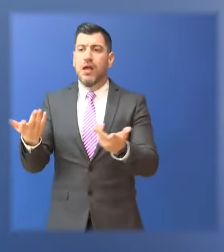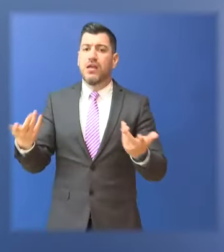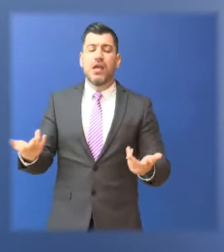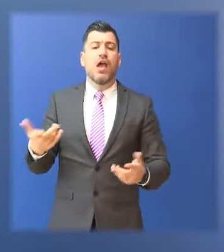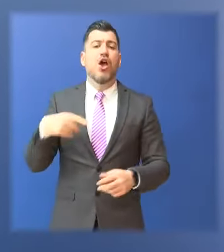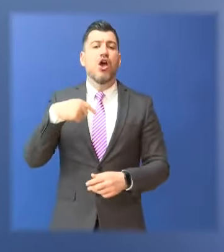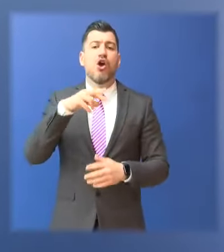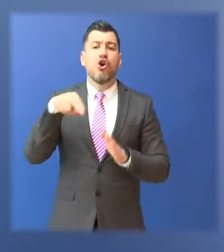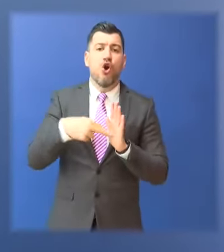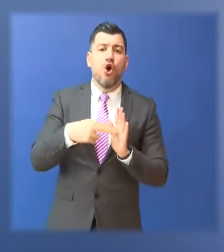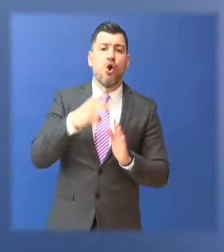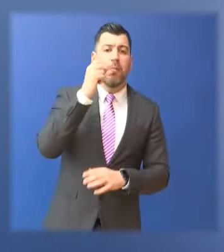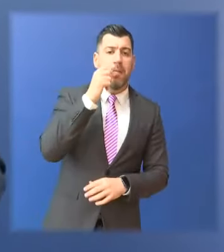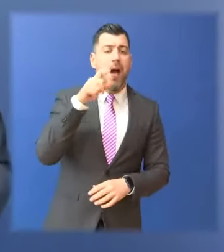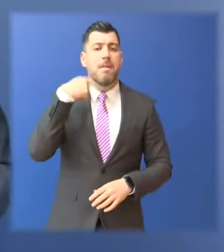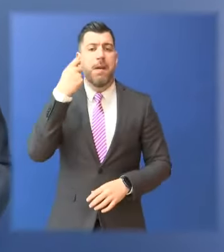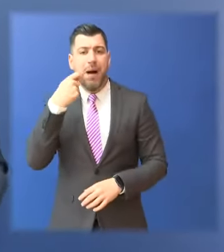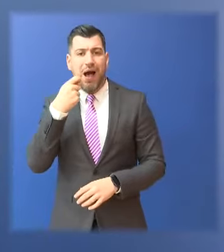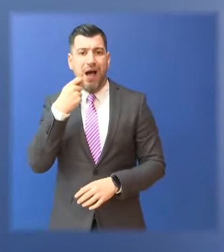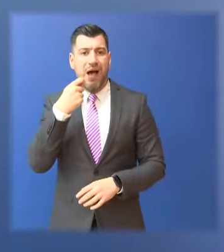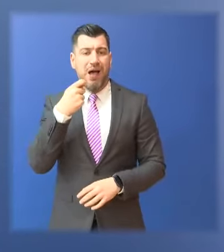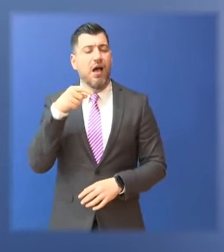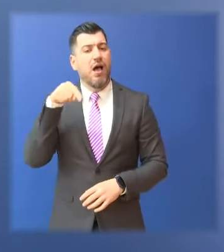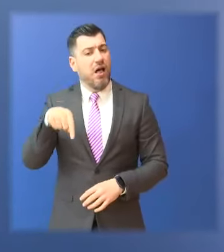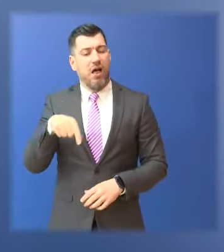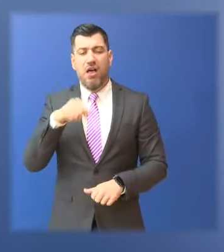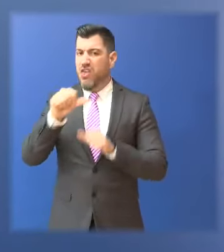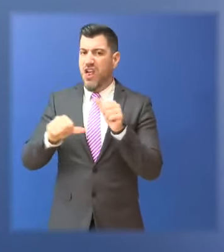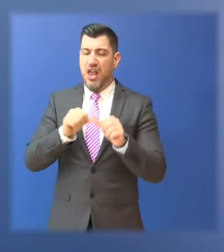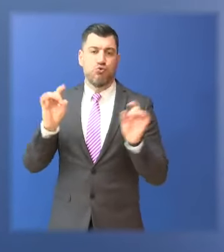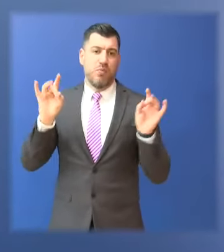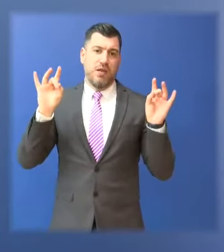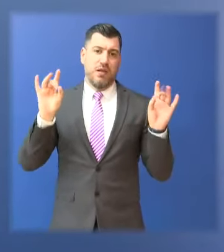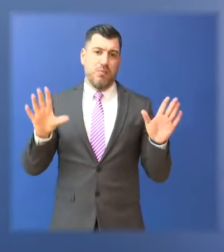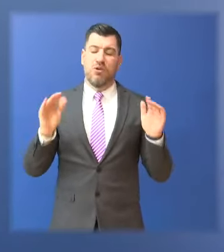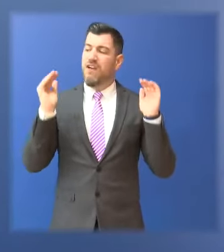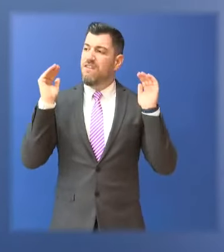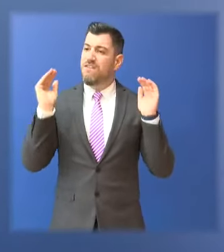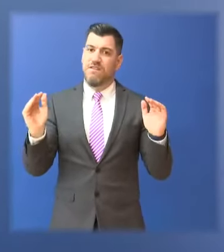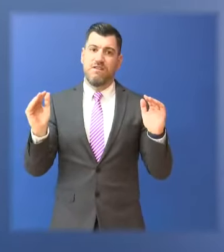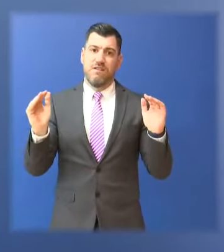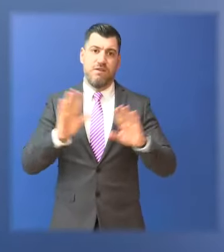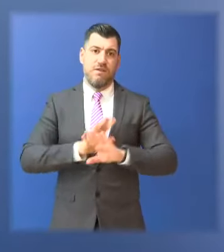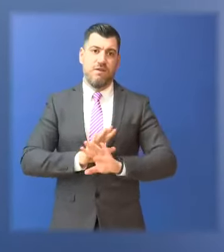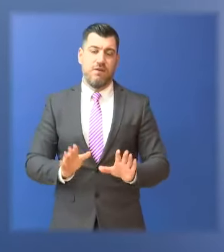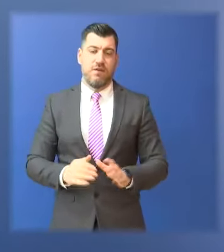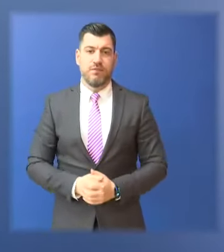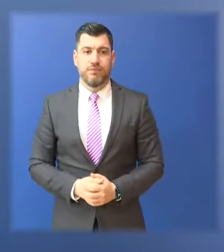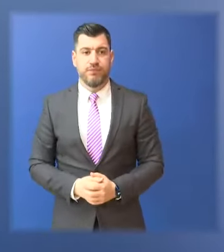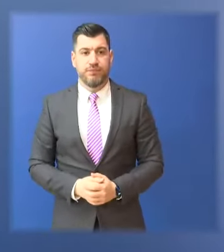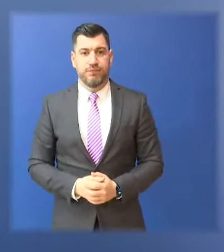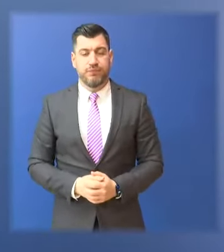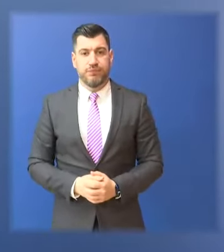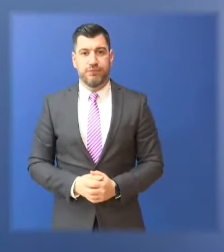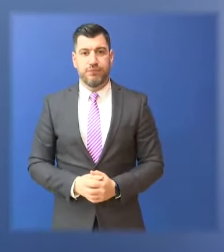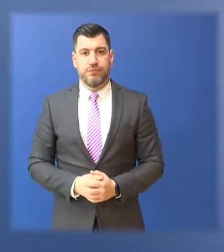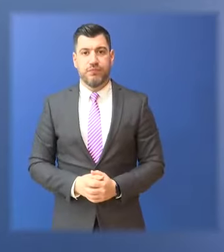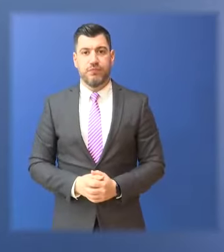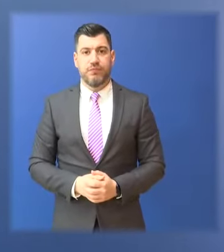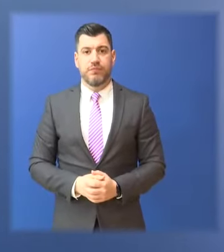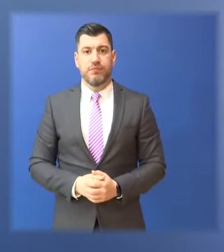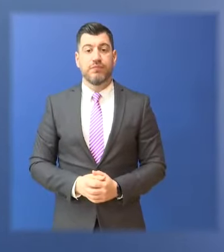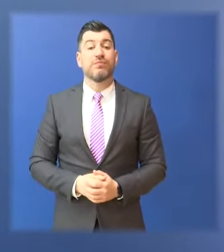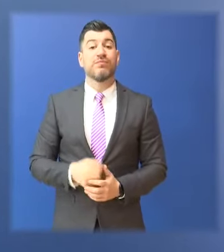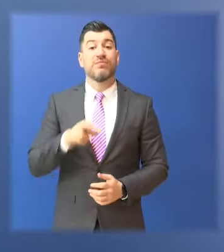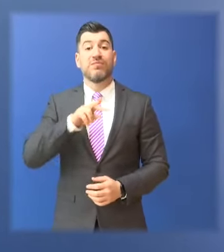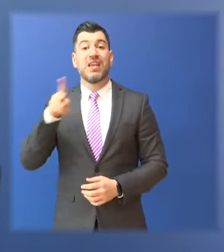και μητέρας. Δεν θα κάνουμε αυτά τα οποία έχουν προταθεί περί γονέα 1 και γονέα 2. Τώρα, ως προς την αντιπολίτευση, η αλήθεια